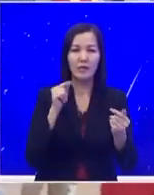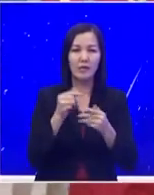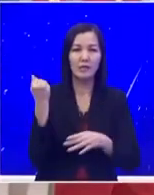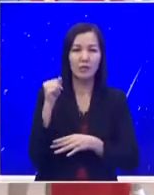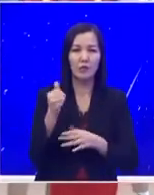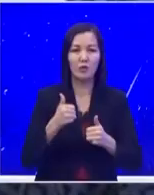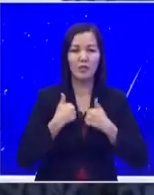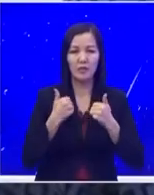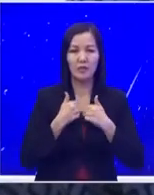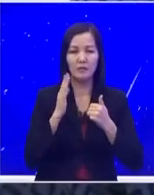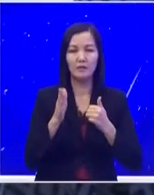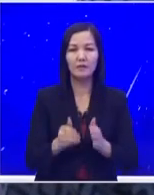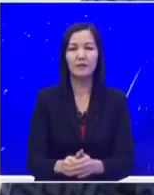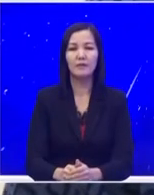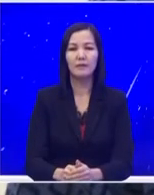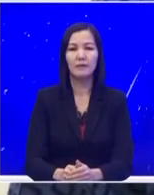байлаған.